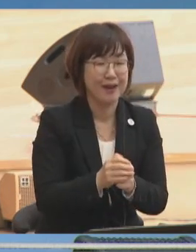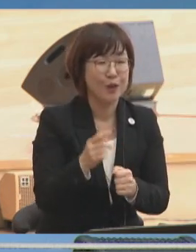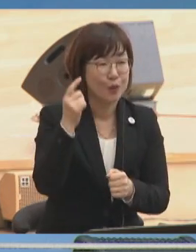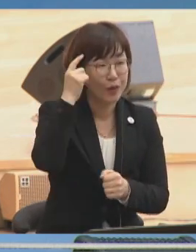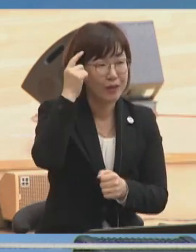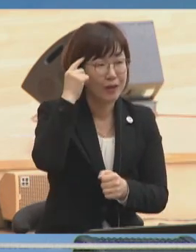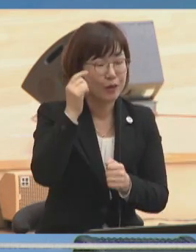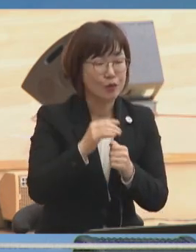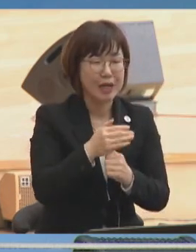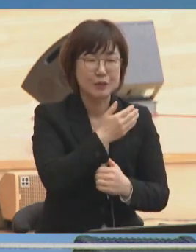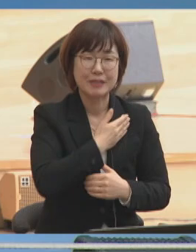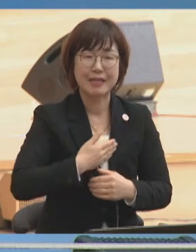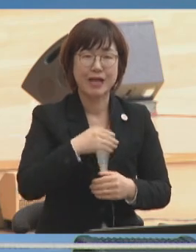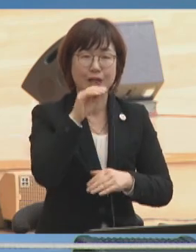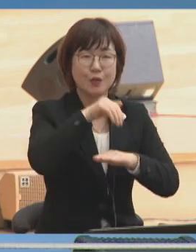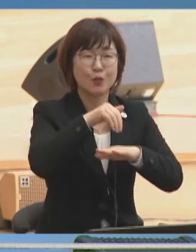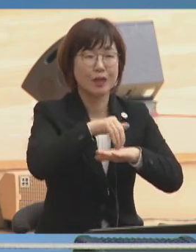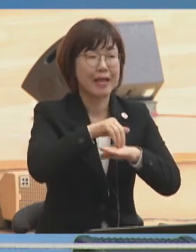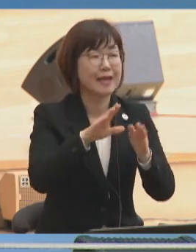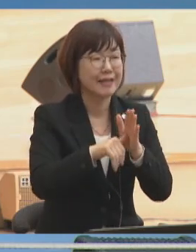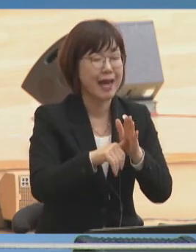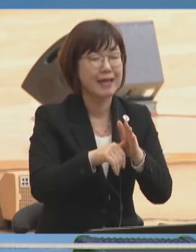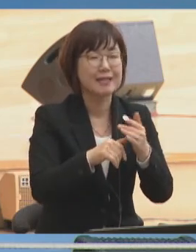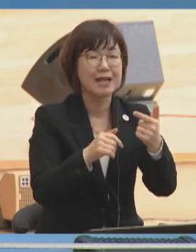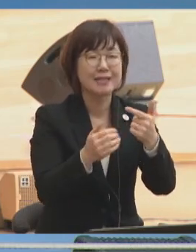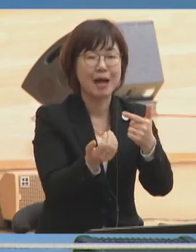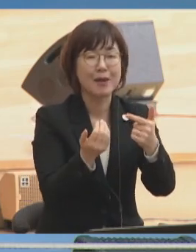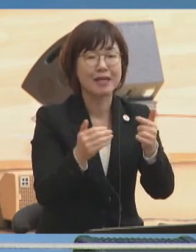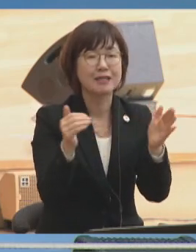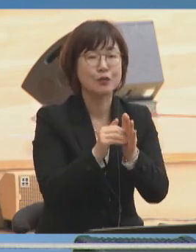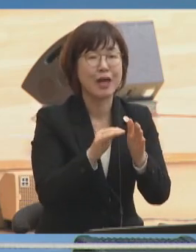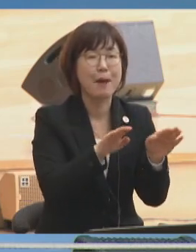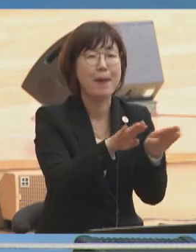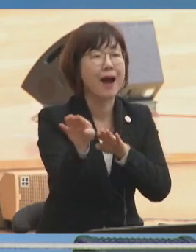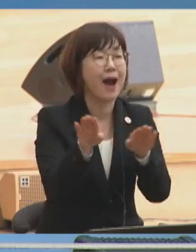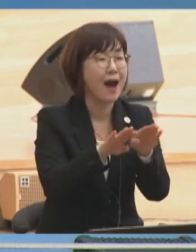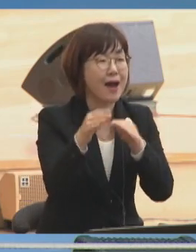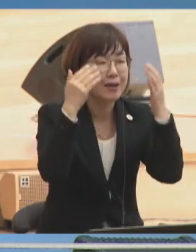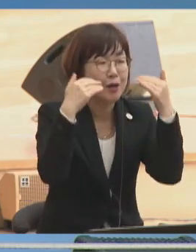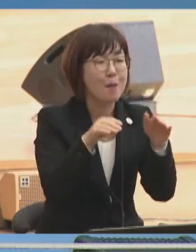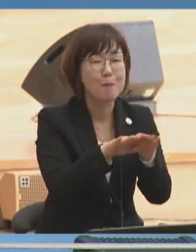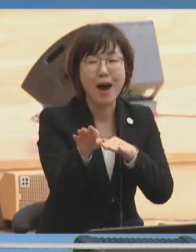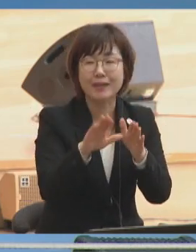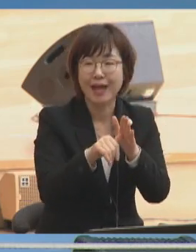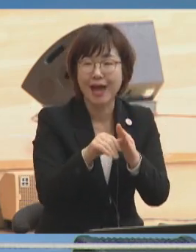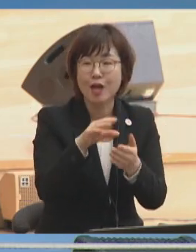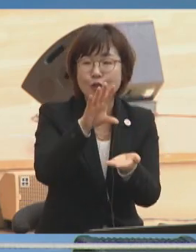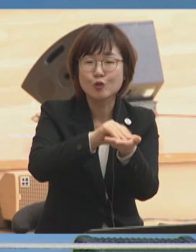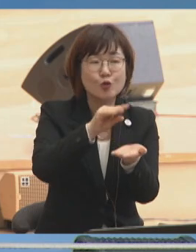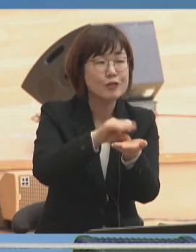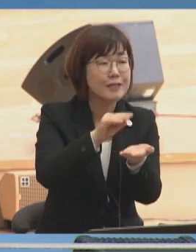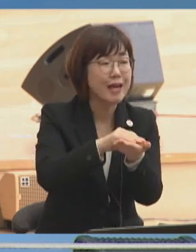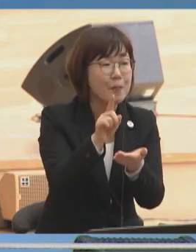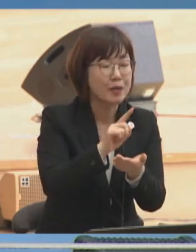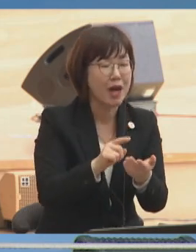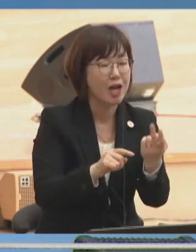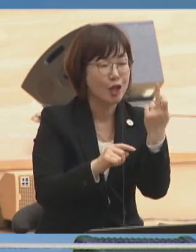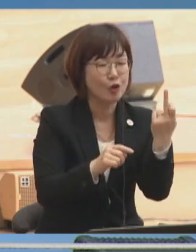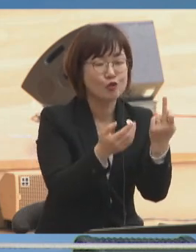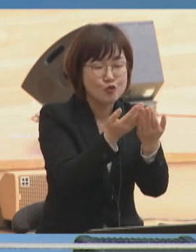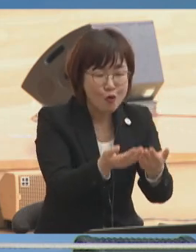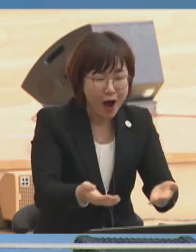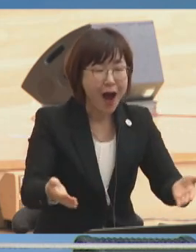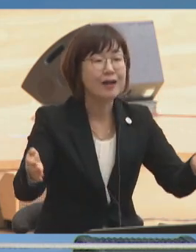때 제자훈련 이제 상반기 마치면 이제 여름방학 시작되어지잖아요. 방학 숙제로 내는 그 숙제 타이틀이